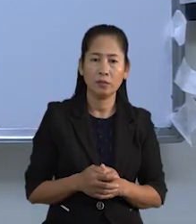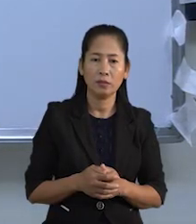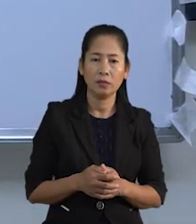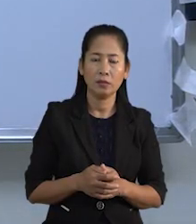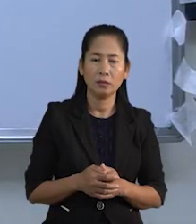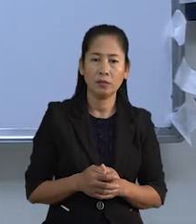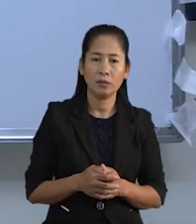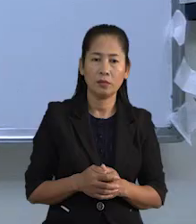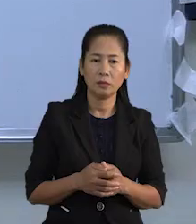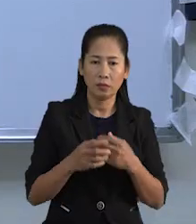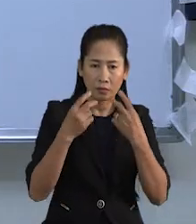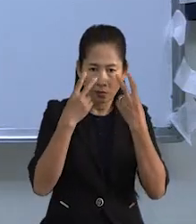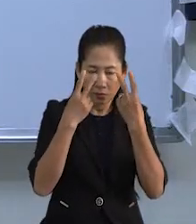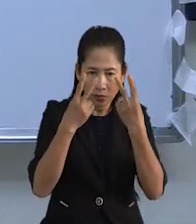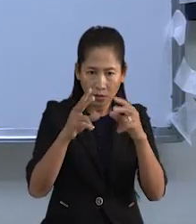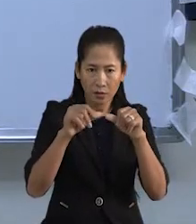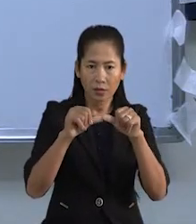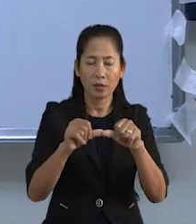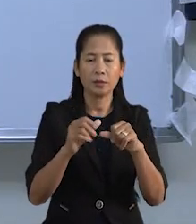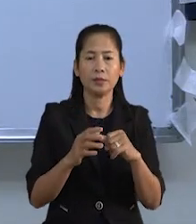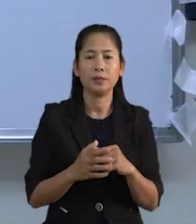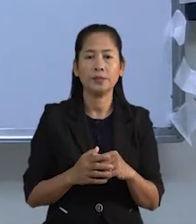បាទកូនមើលបណ្ដាណាកូន